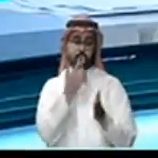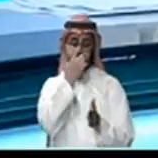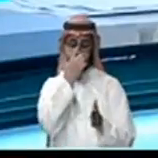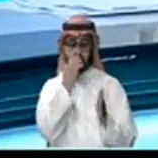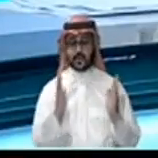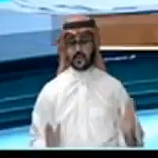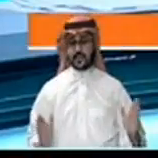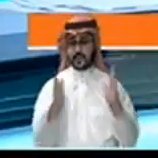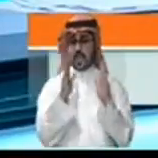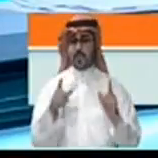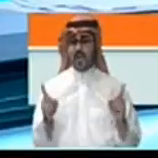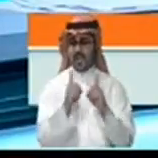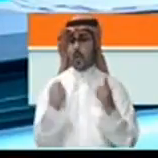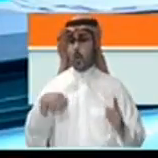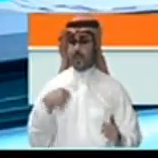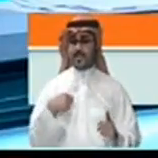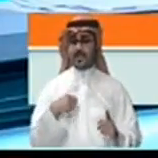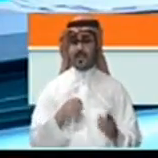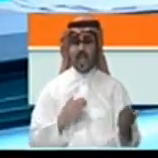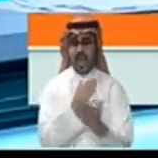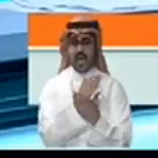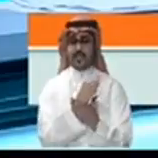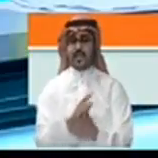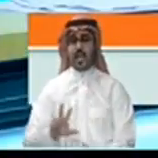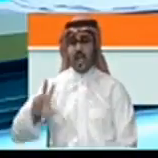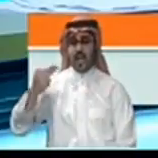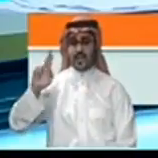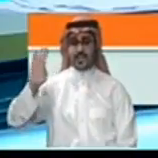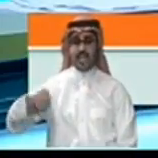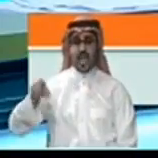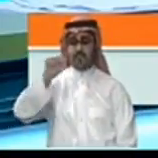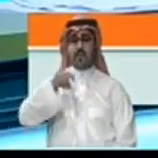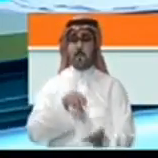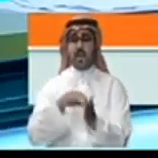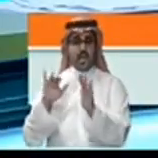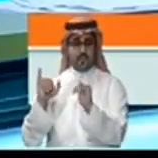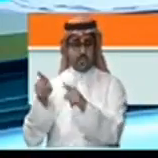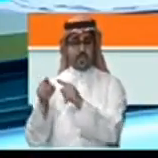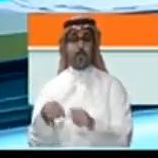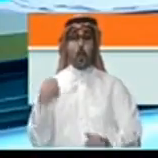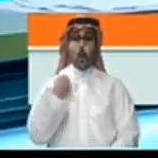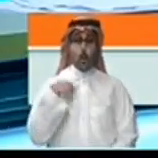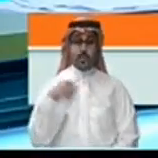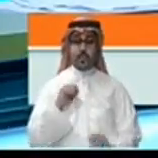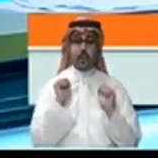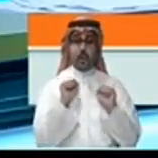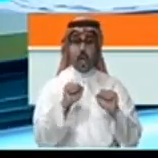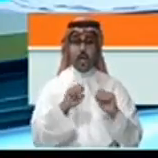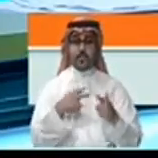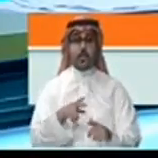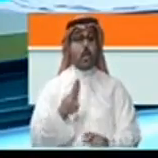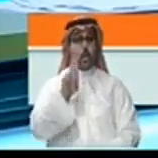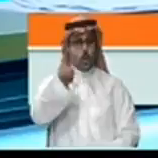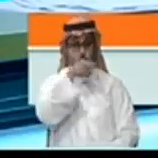استقبل وزير الخارجية الدكتور إبراهيم العساف في مكتبه بفرع الوزارة في محافظة جدة اليوم وزيرة الدولة للشؤون الخارجية